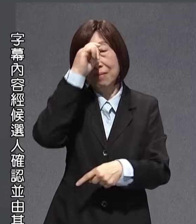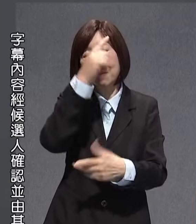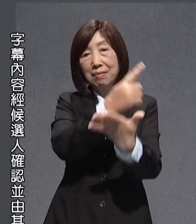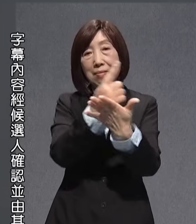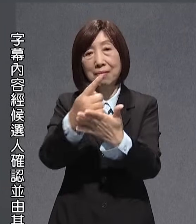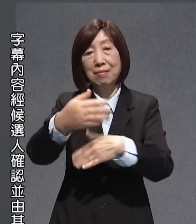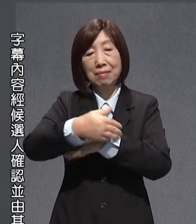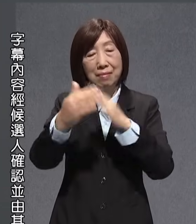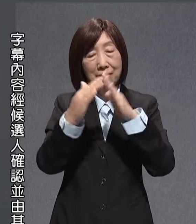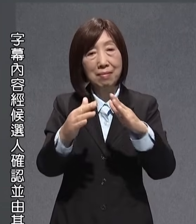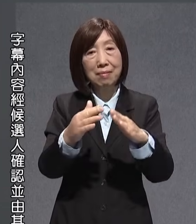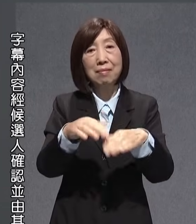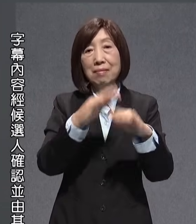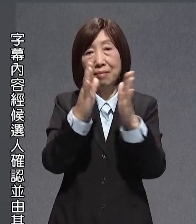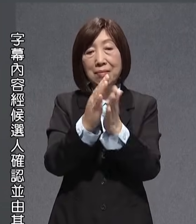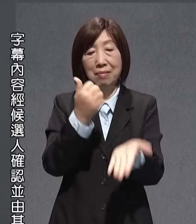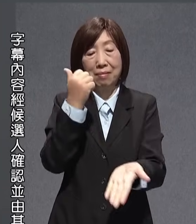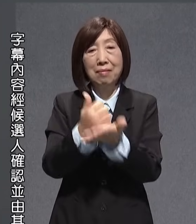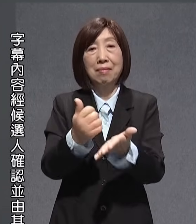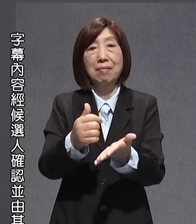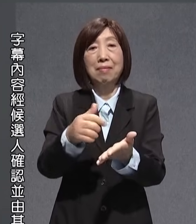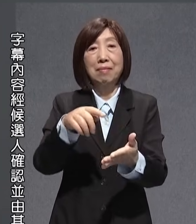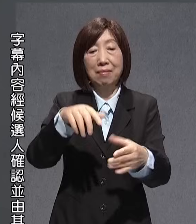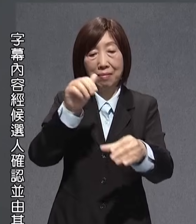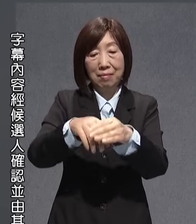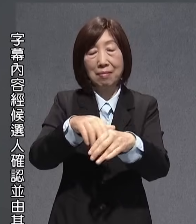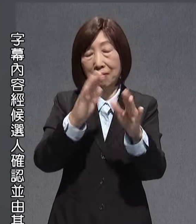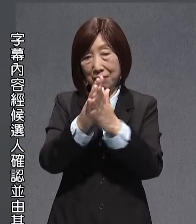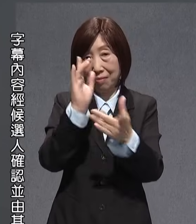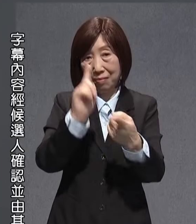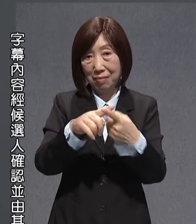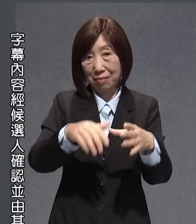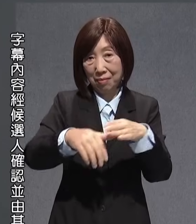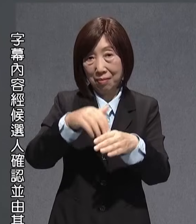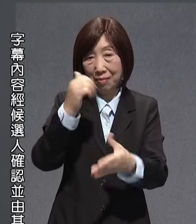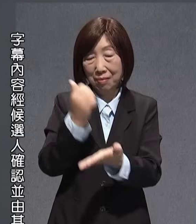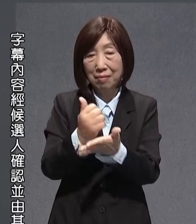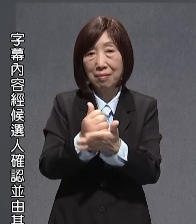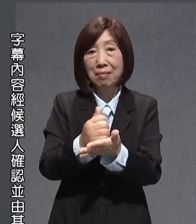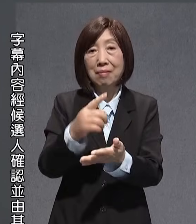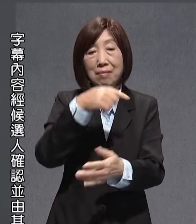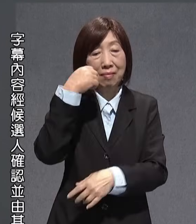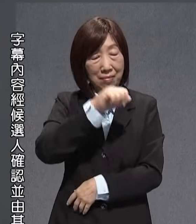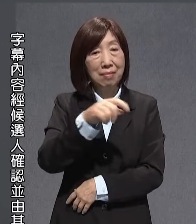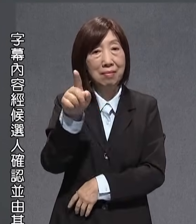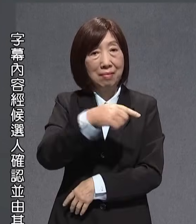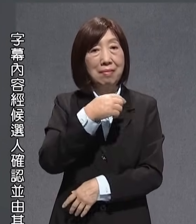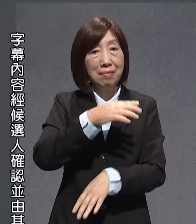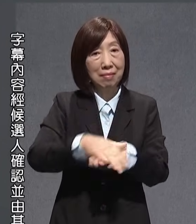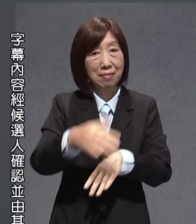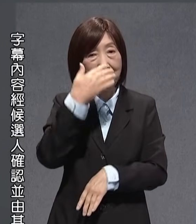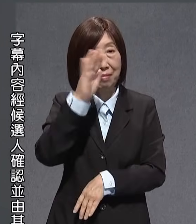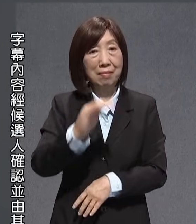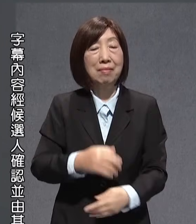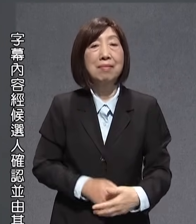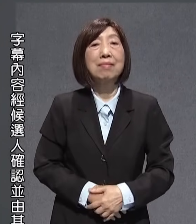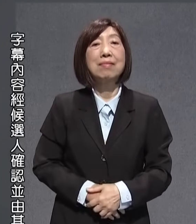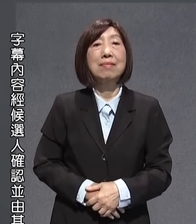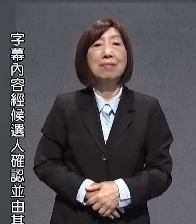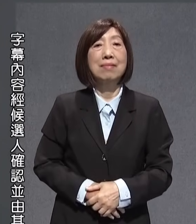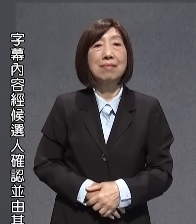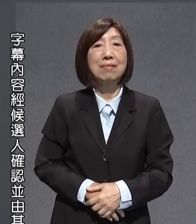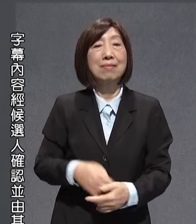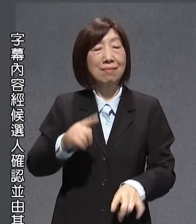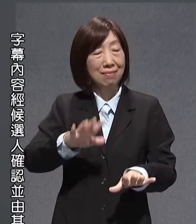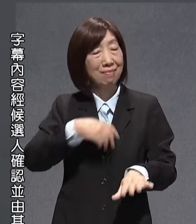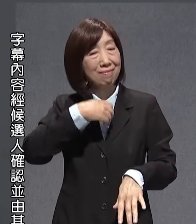市都能够赢得这场选举，台湾才有可能赢得最后的胜利。我